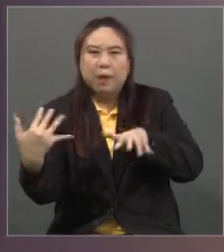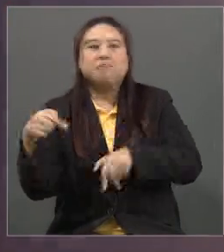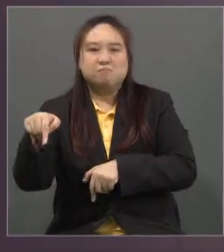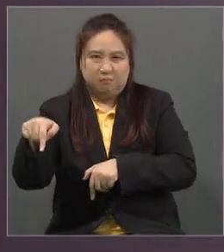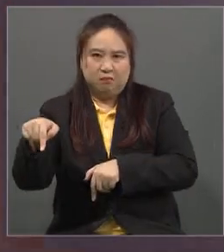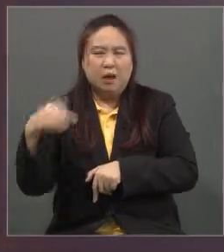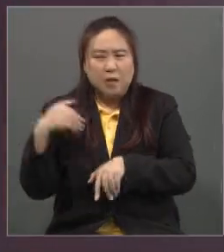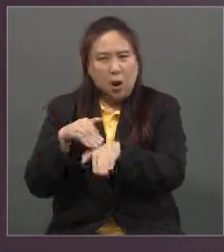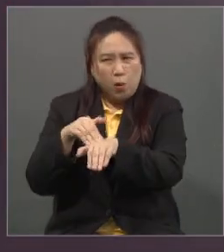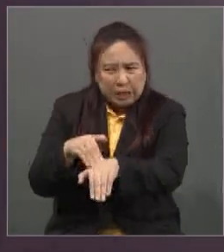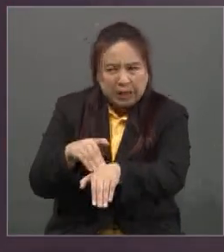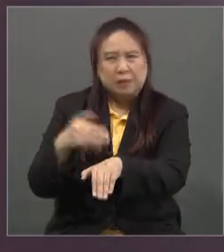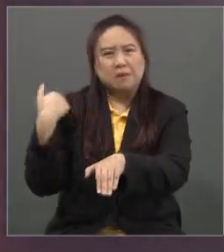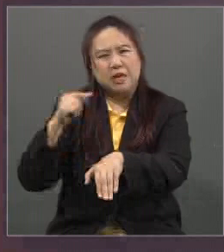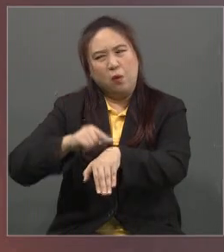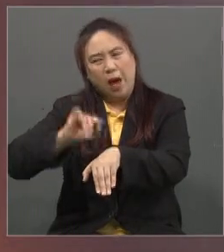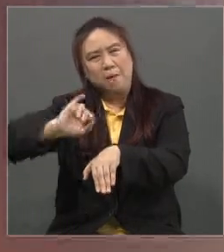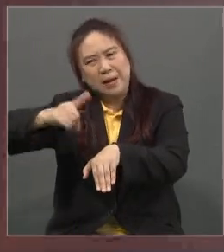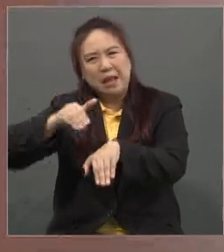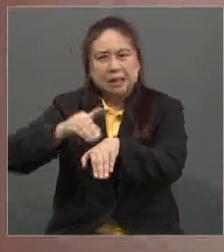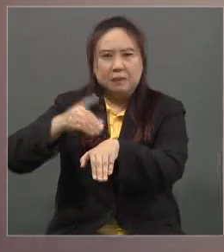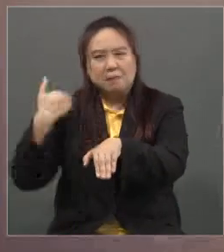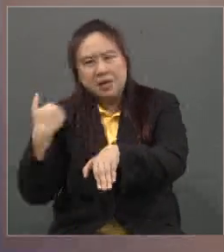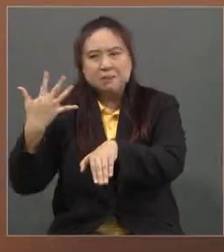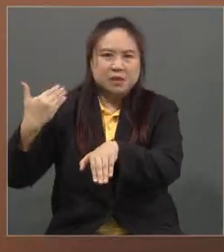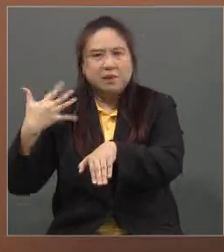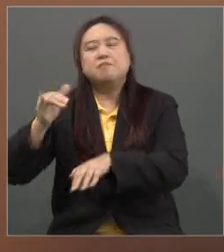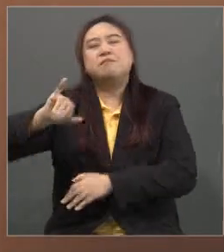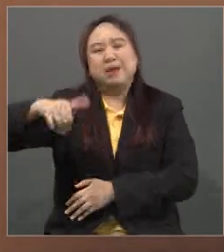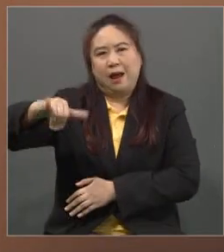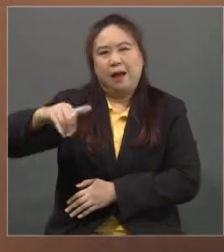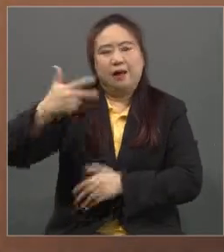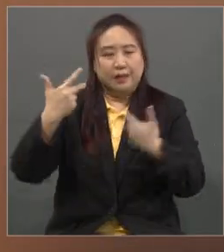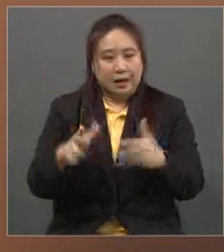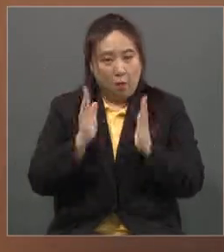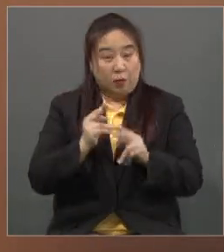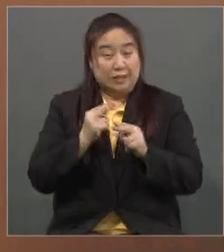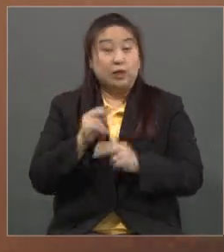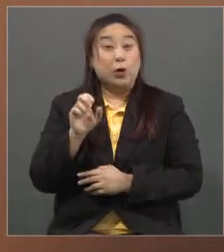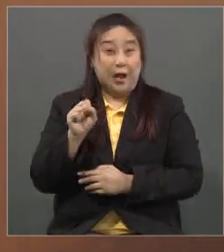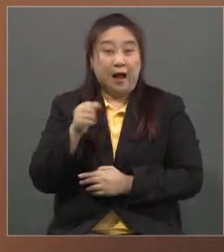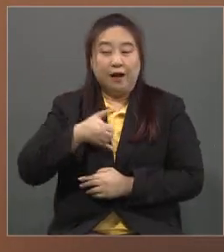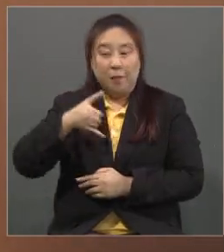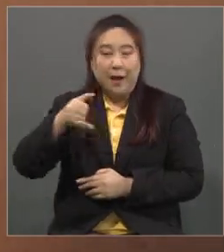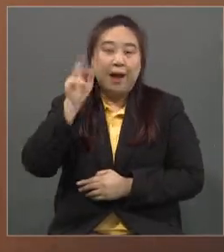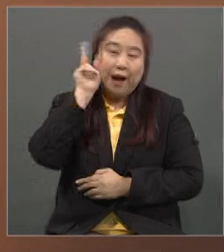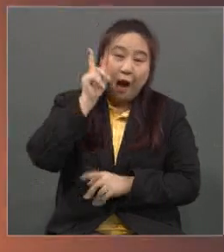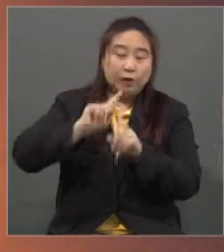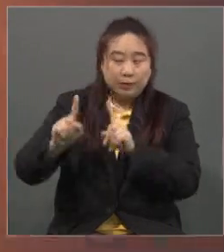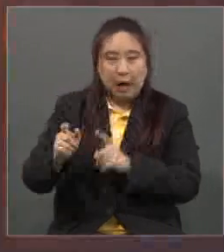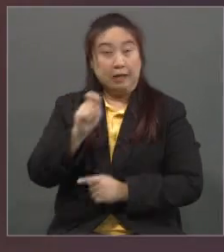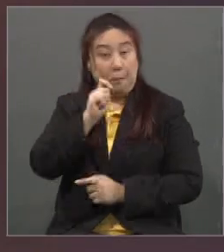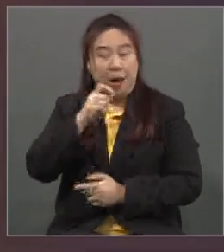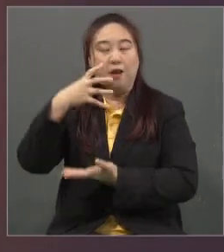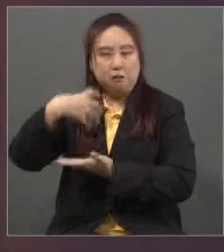ดเป็นบางช่วงเวลาซึ่งหลังจากนั้นนะครับคุณสนธิยาก็มีการไปให้สัมภาษณ์นะครับกับสื่อมวลชนหลายๆช่องหลายๆช่องทางนะครับ